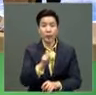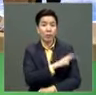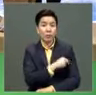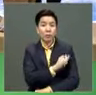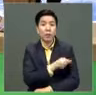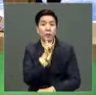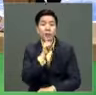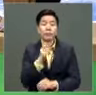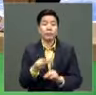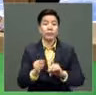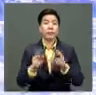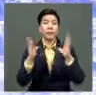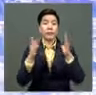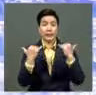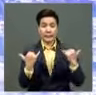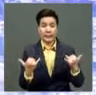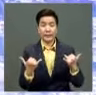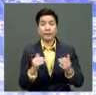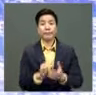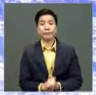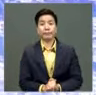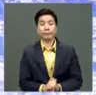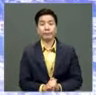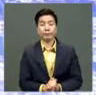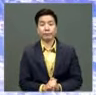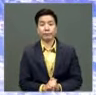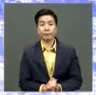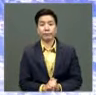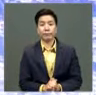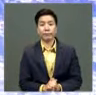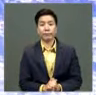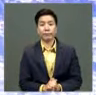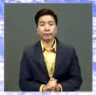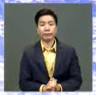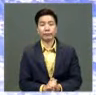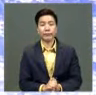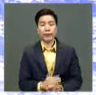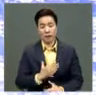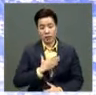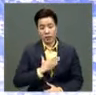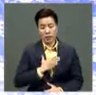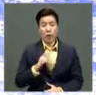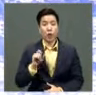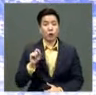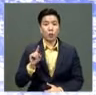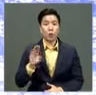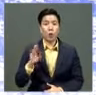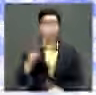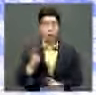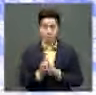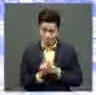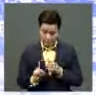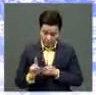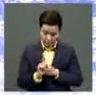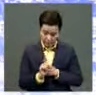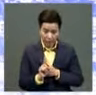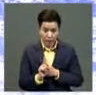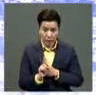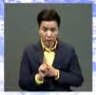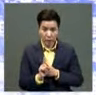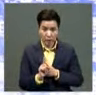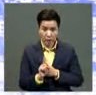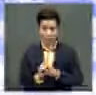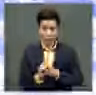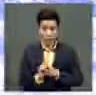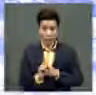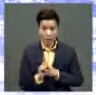เติมไหม ครับนำเรียนนะครับว่าก็ในนามของทางสบคนะครับก็ปฏิเสธในเรื่อง